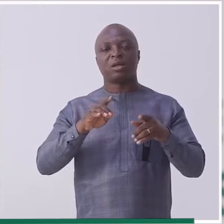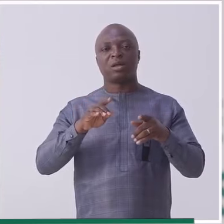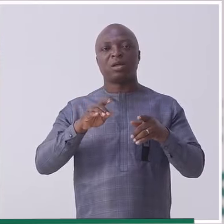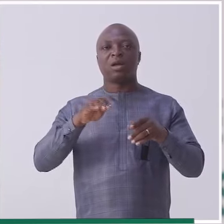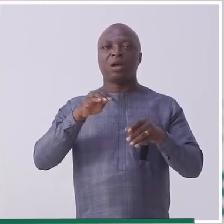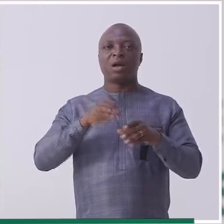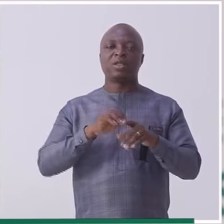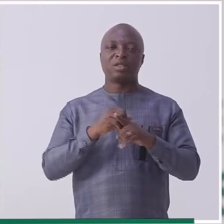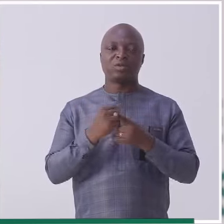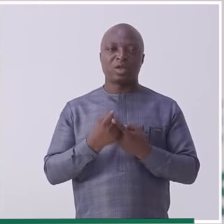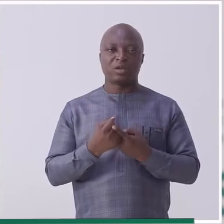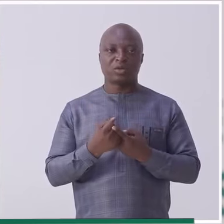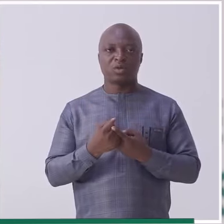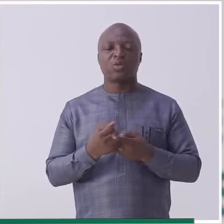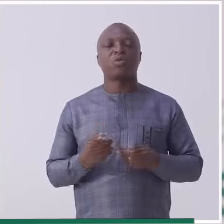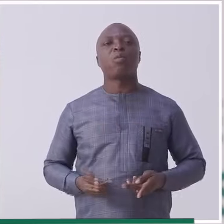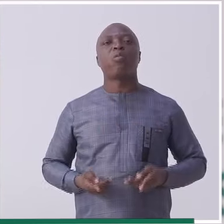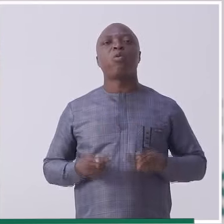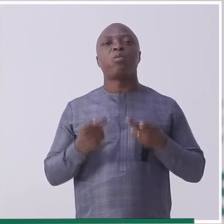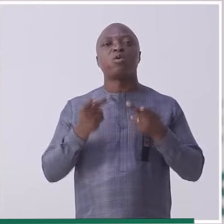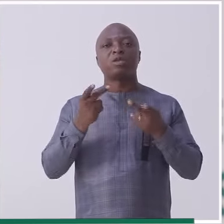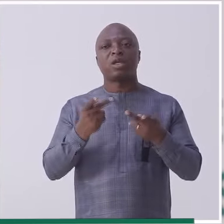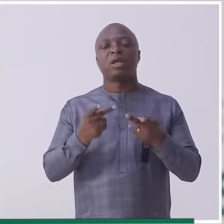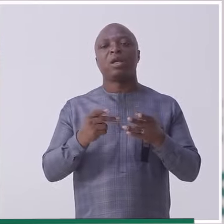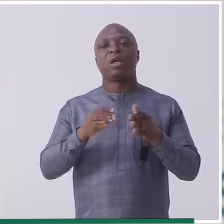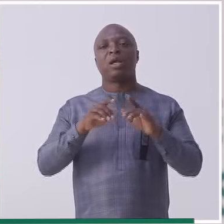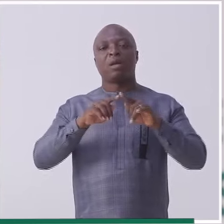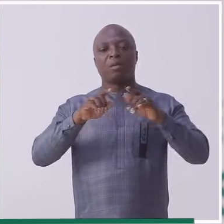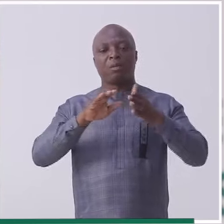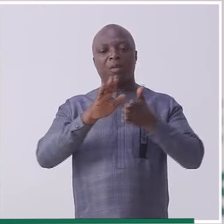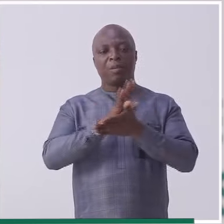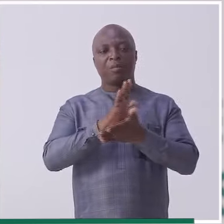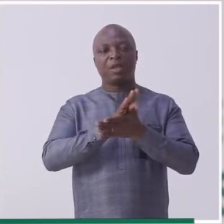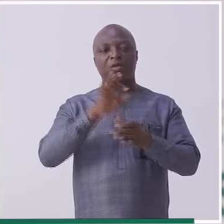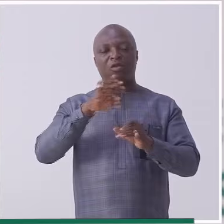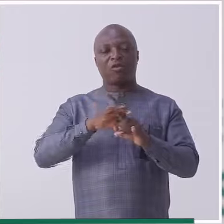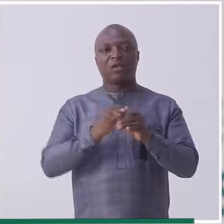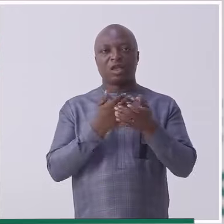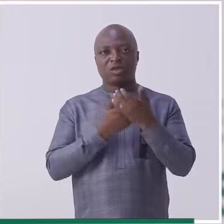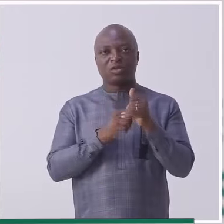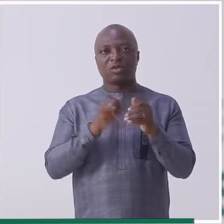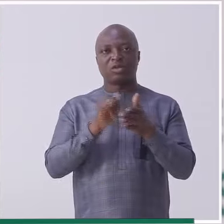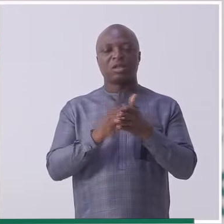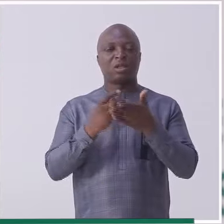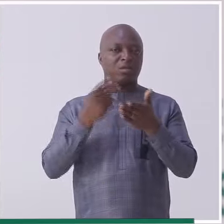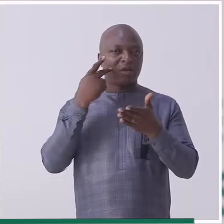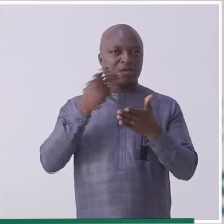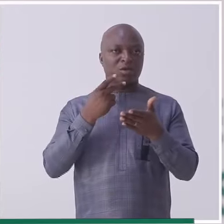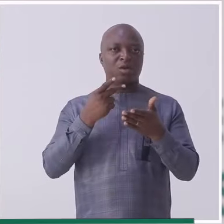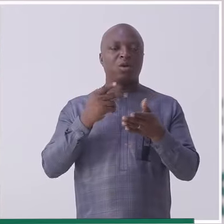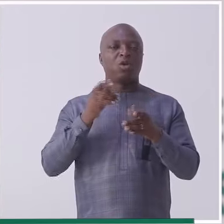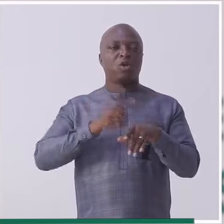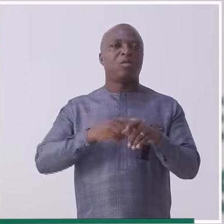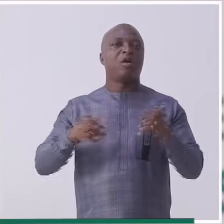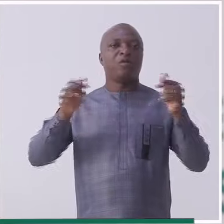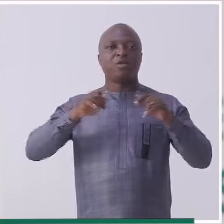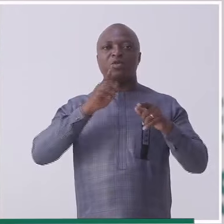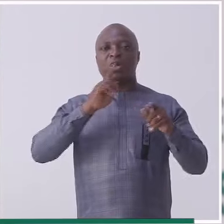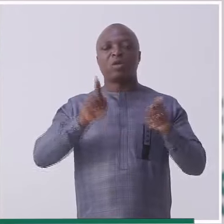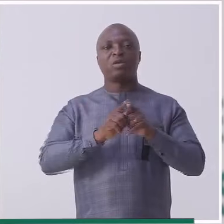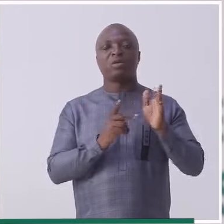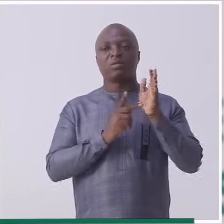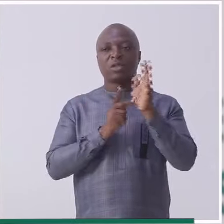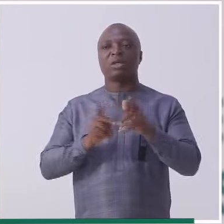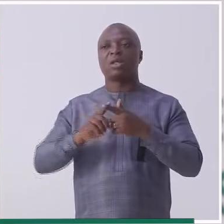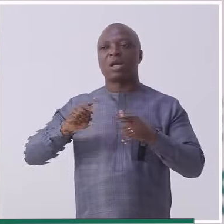en situation de proposer un bulletin de vote qui corresponde à cette prévision. Le moment venu, cela nous sera